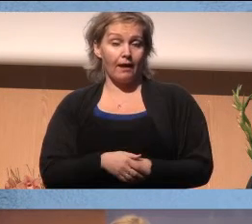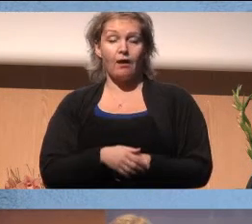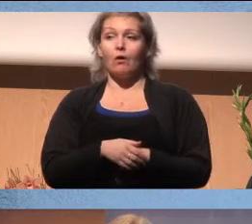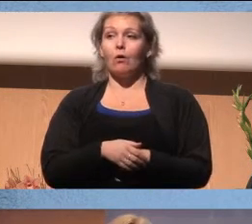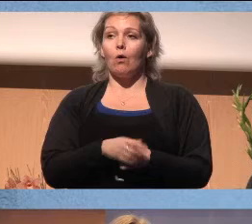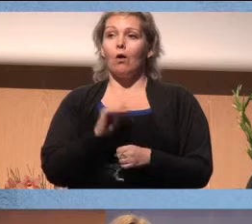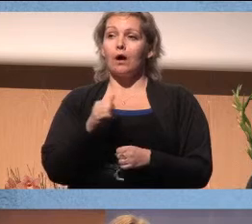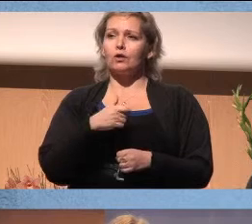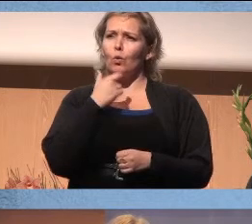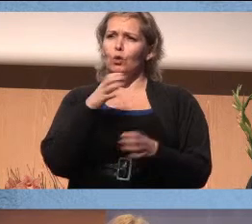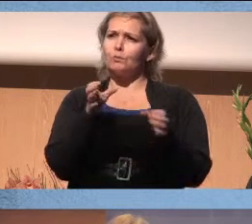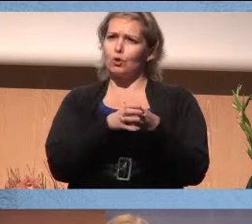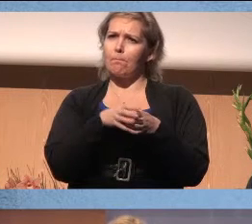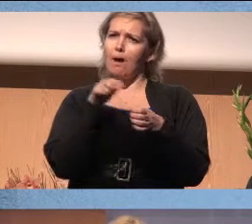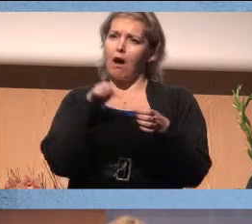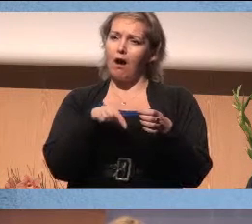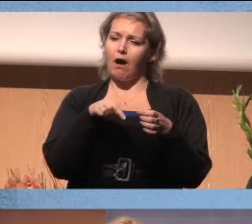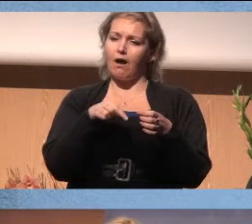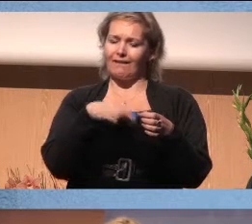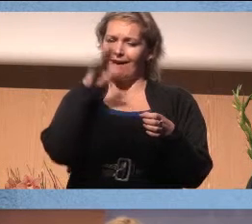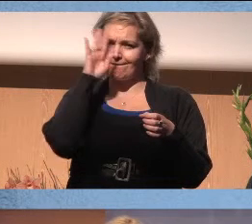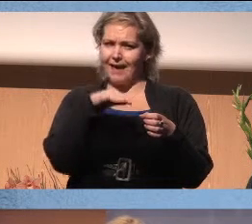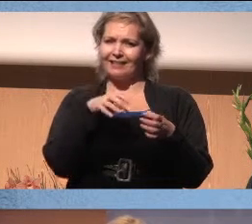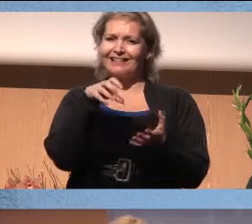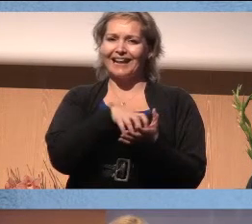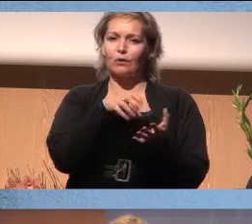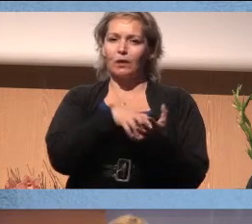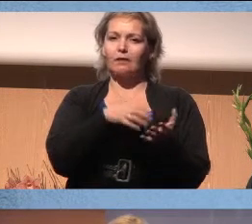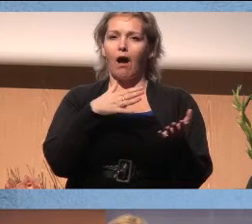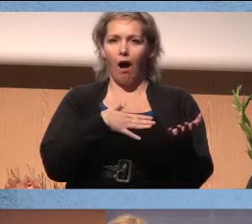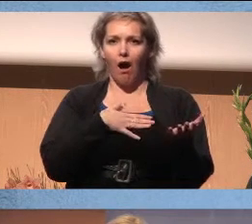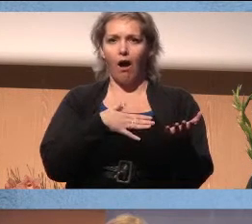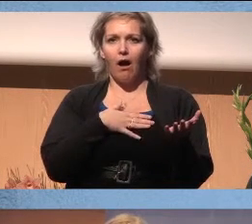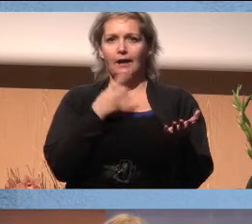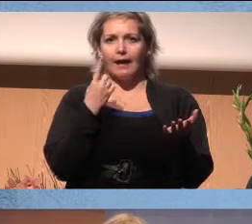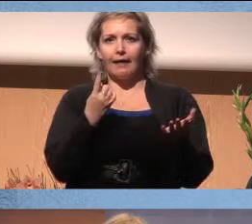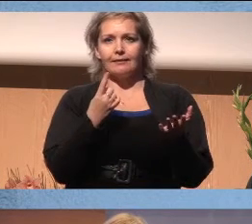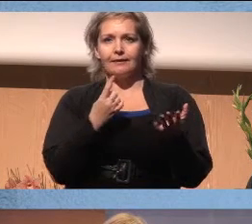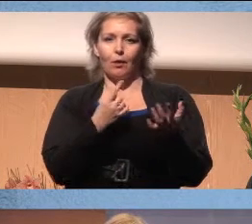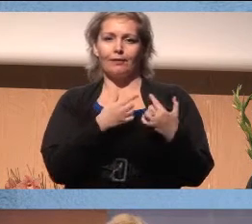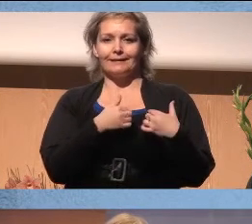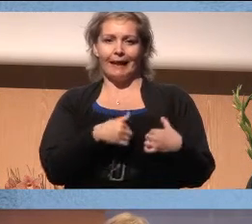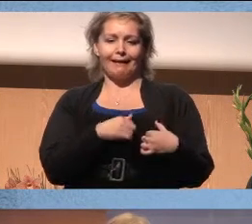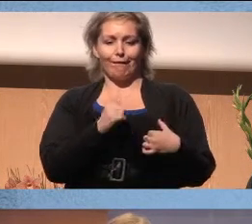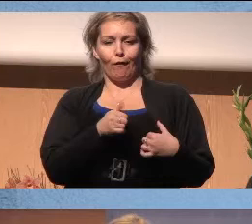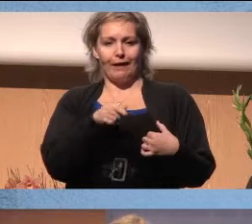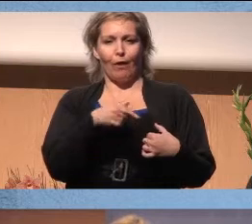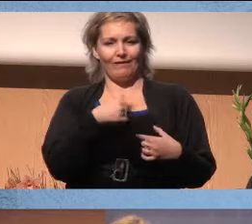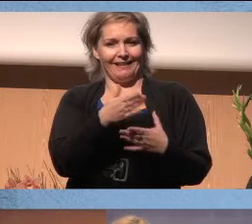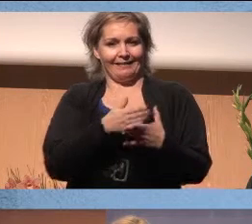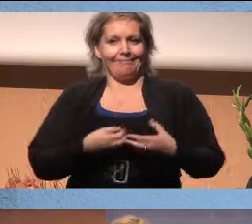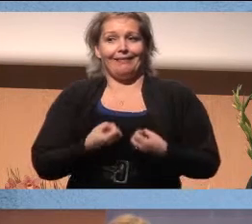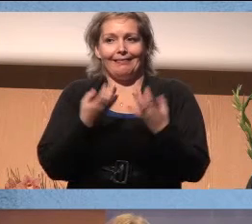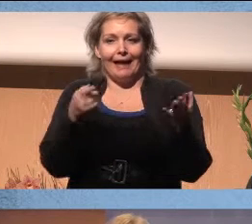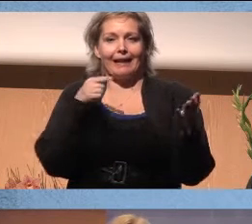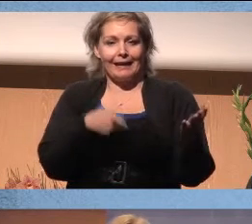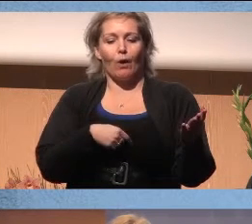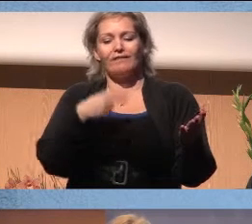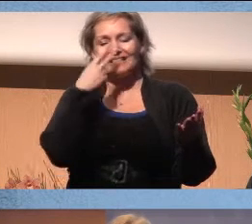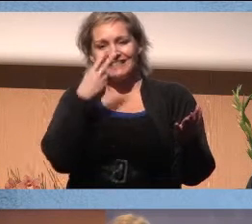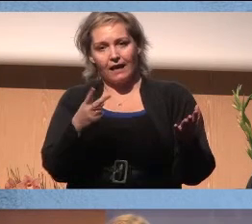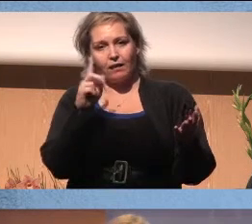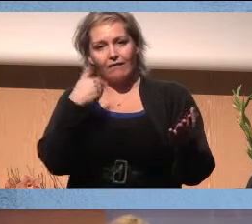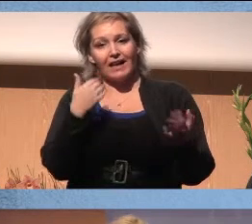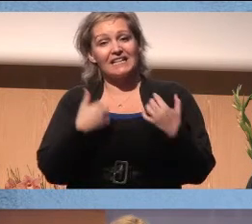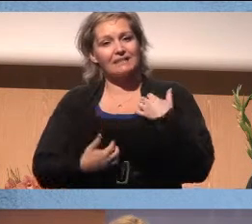Ofte kanskje ungdomsgruppa, det vet vi at direktoratet har et hjerte for, og vi deler det. Og ser at